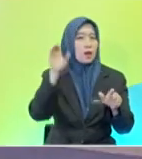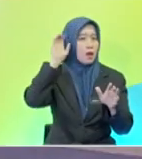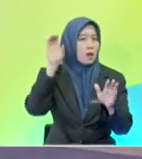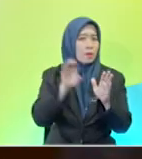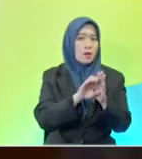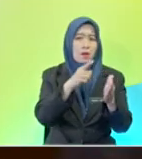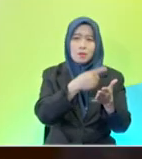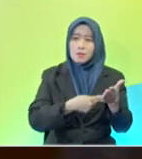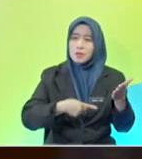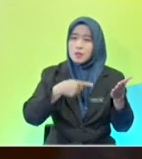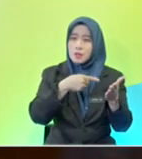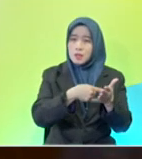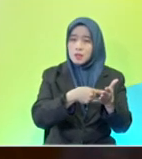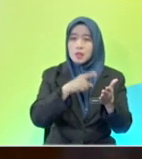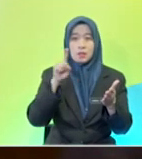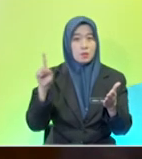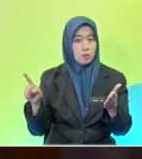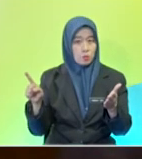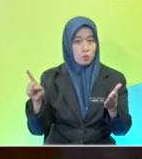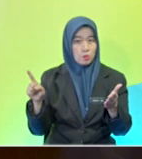ni? Satu.